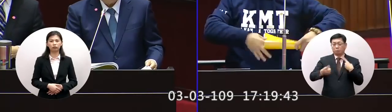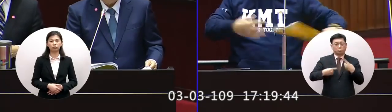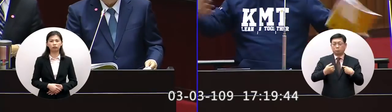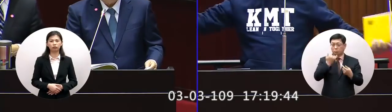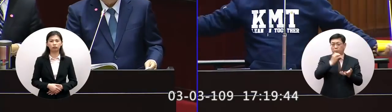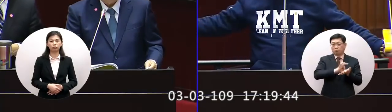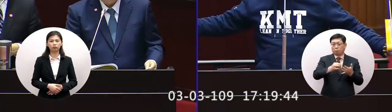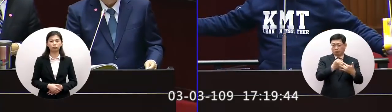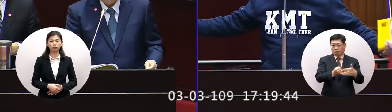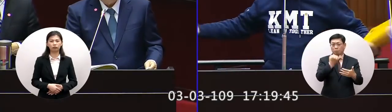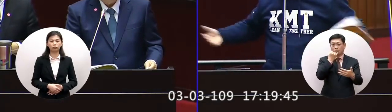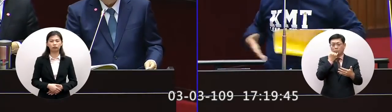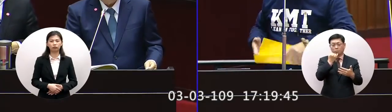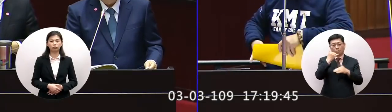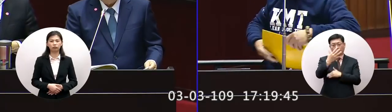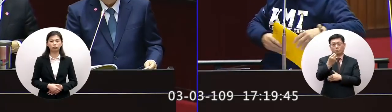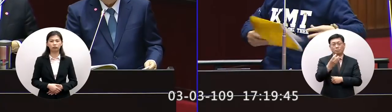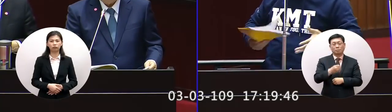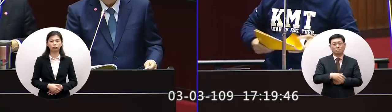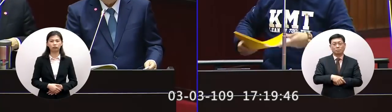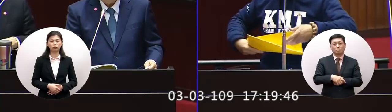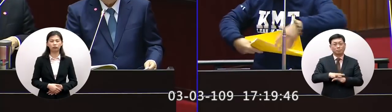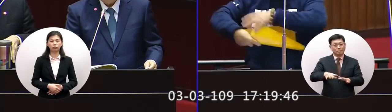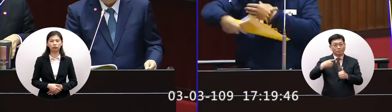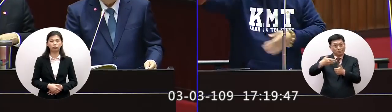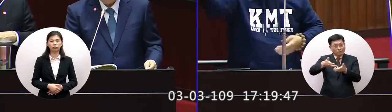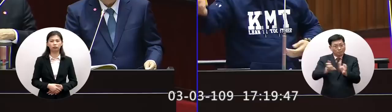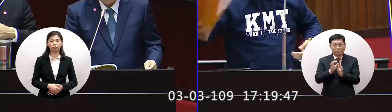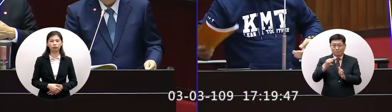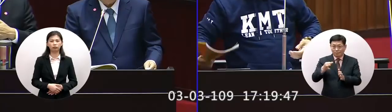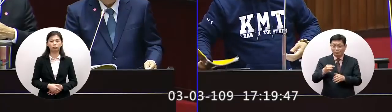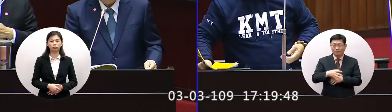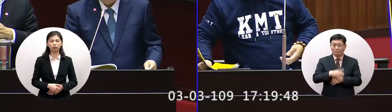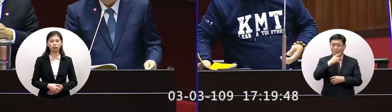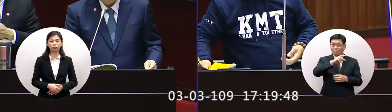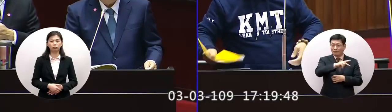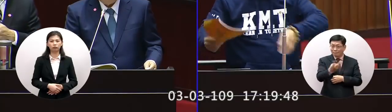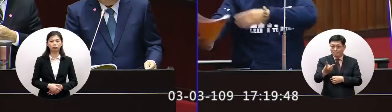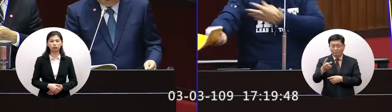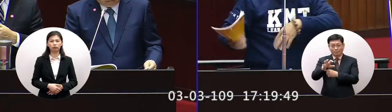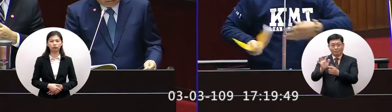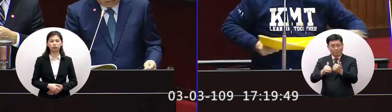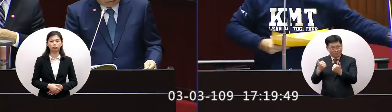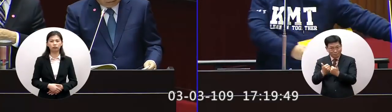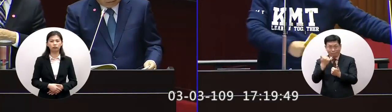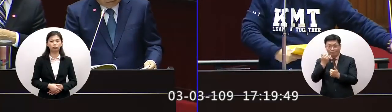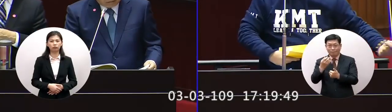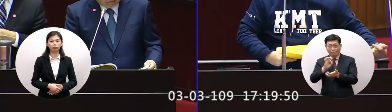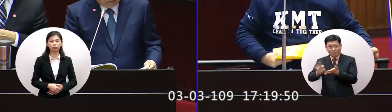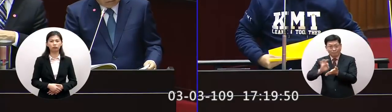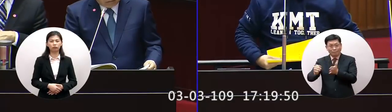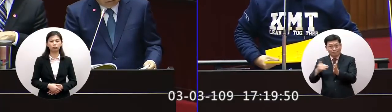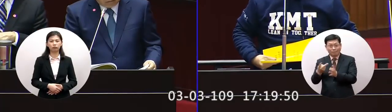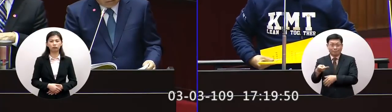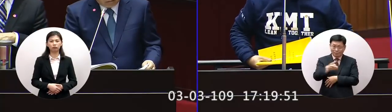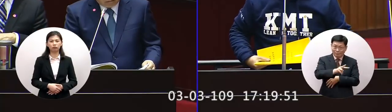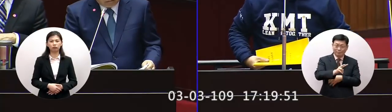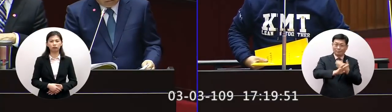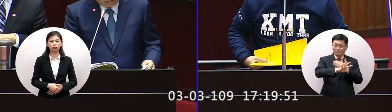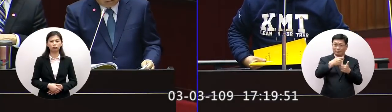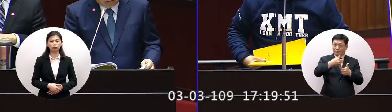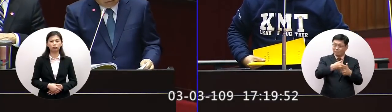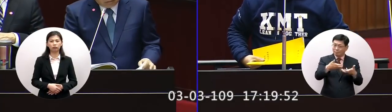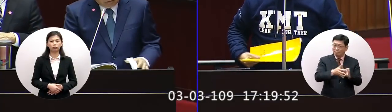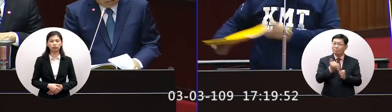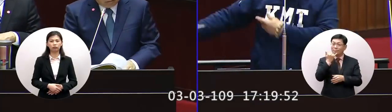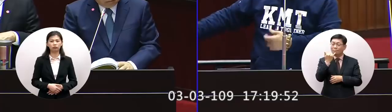留用呢，我没有上限呢。我今仔日教育部钱，我怎啊留去政农委会？农委会钱去去怎啊来留去